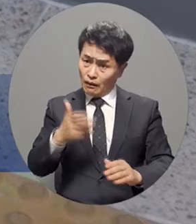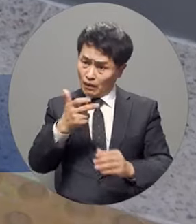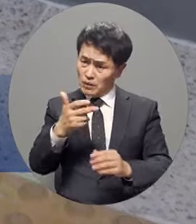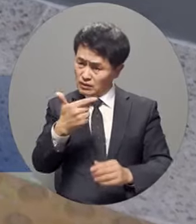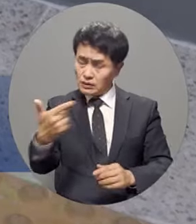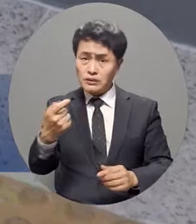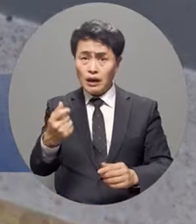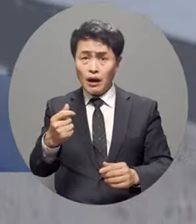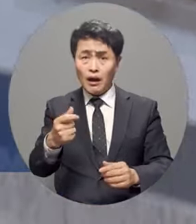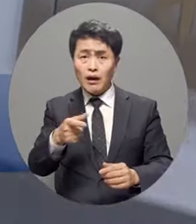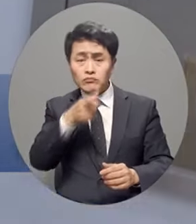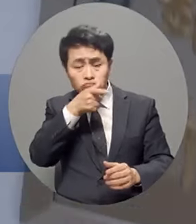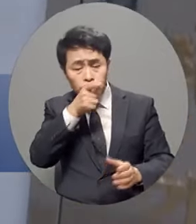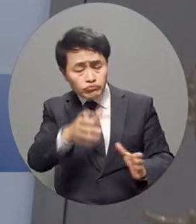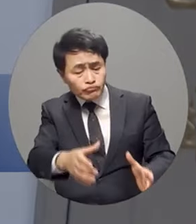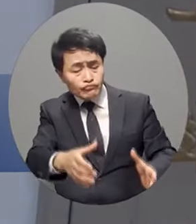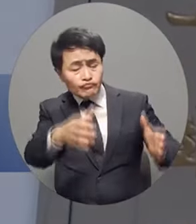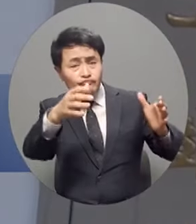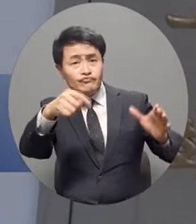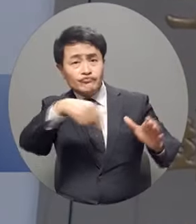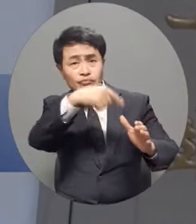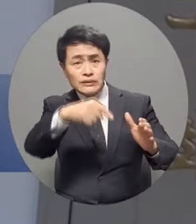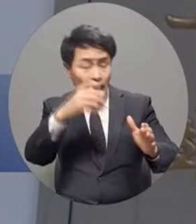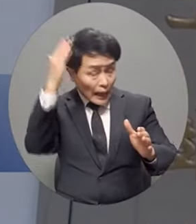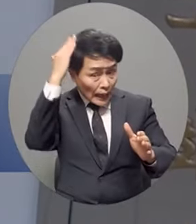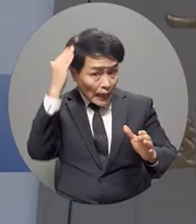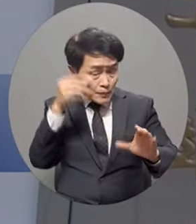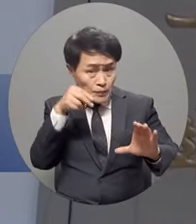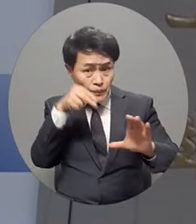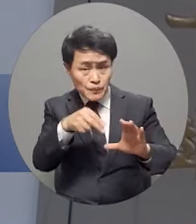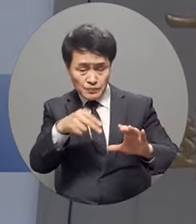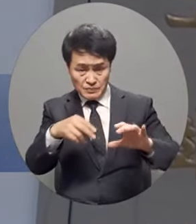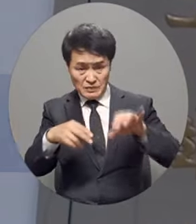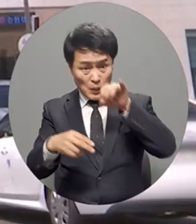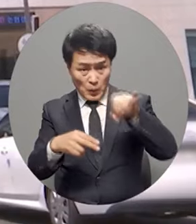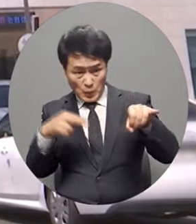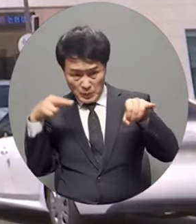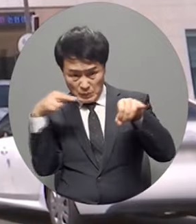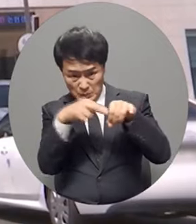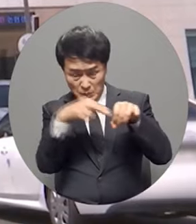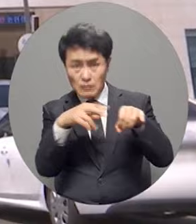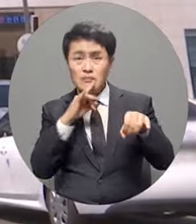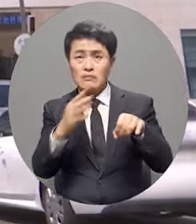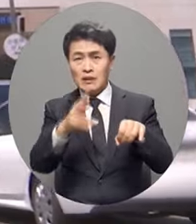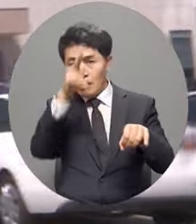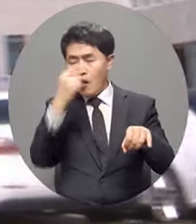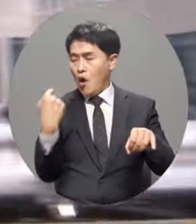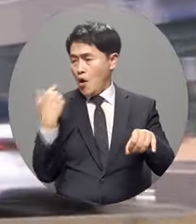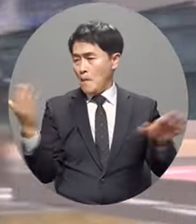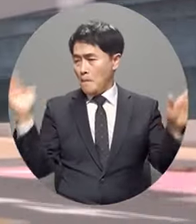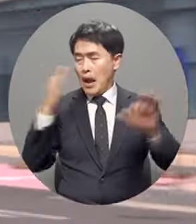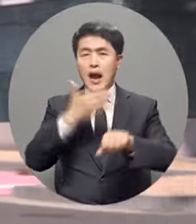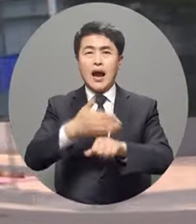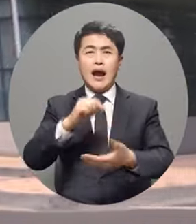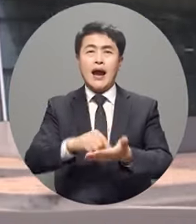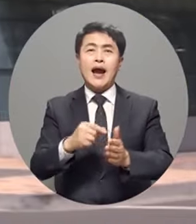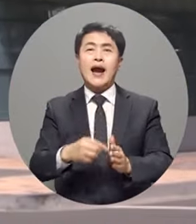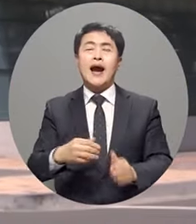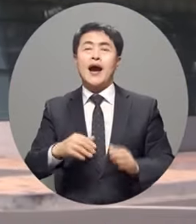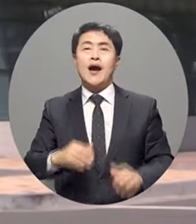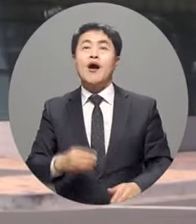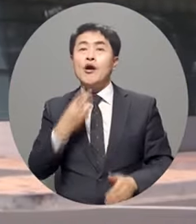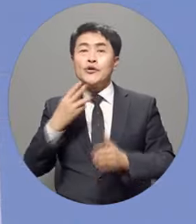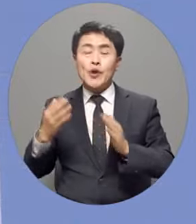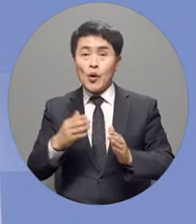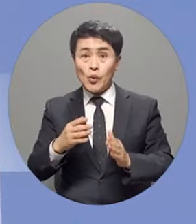정수기 뒤쪽에 까만색으로 이렇게 부착돼 있고 콘셉트 꽂혀 있더라고요 경찰은 어젯 밤 9시쯤 경기 고양시의